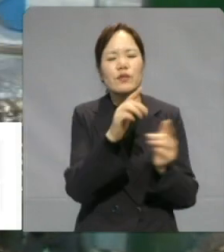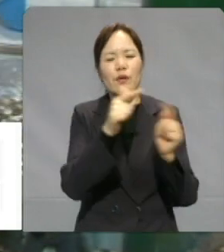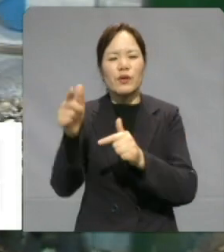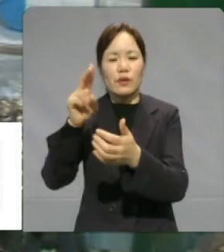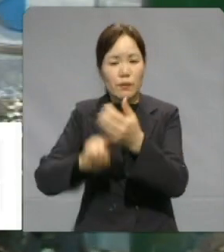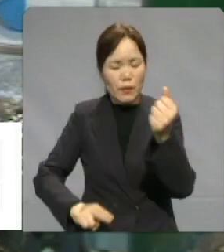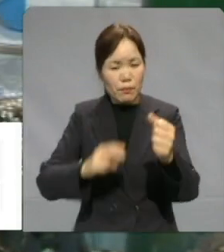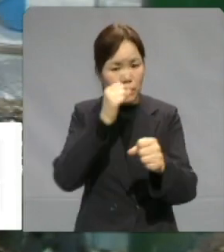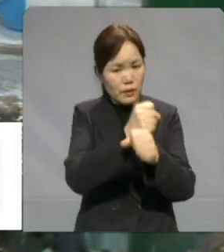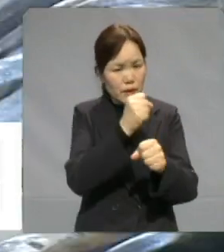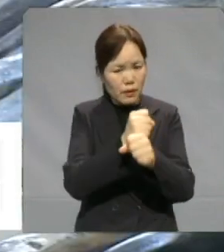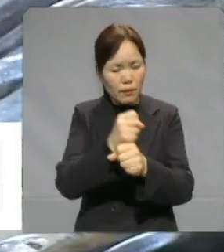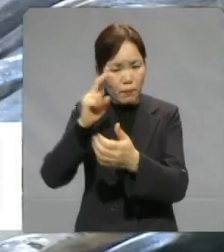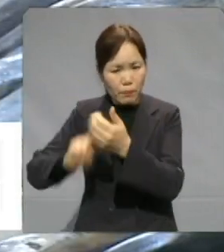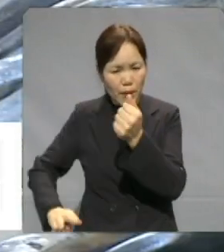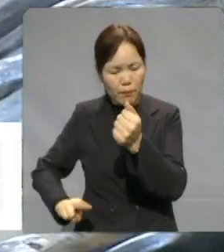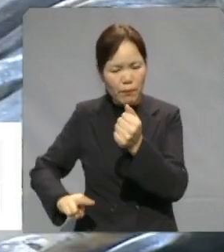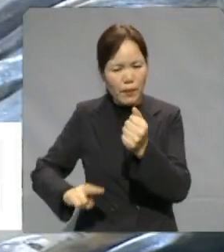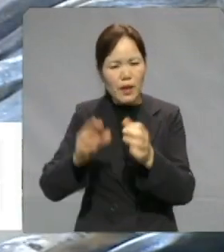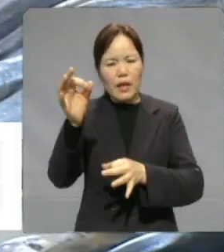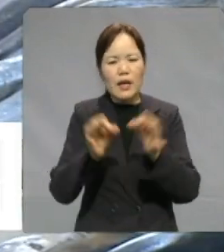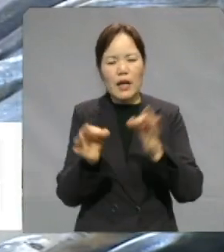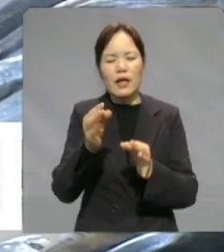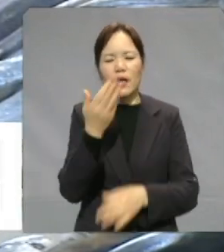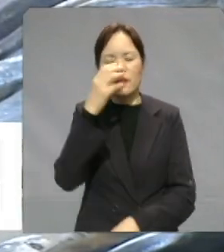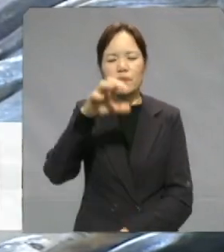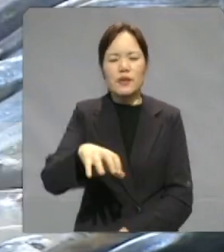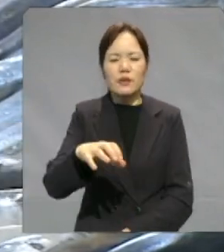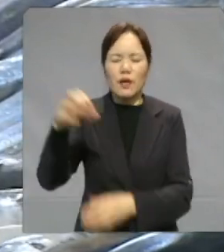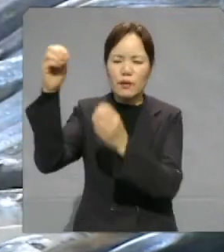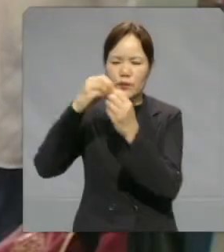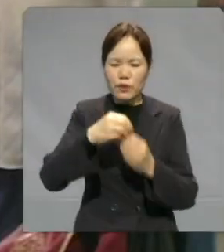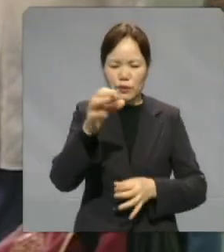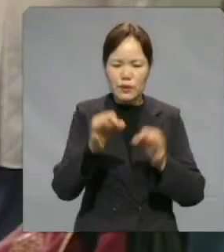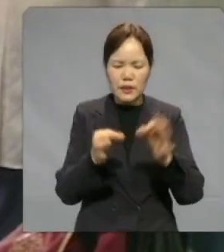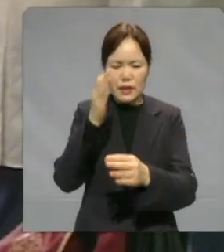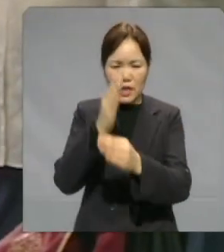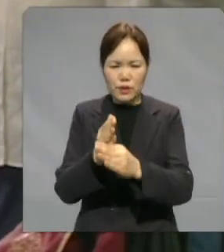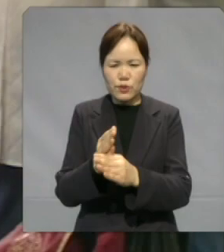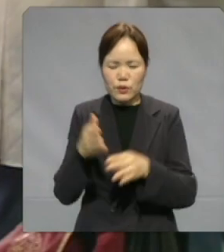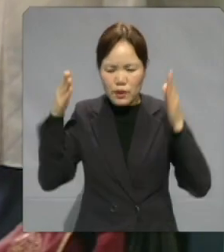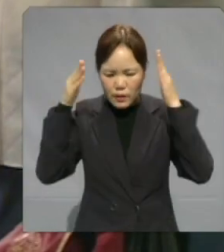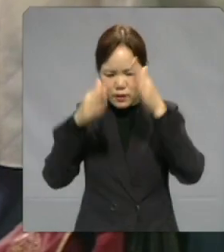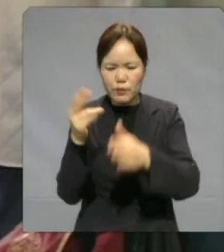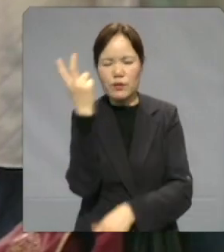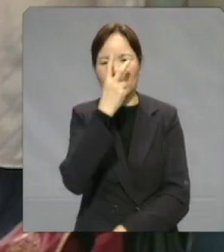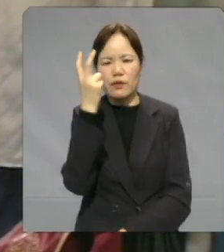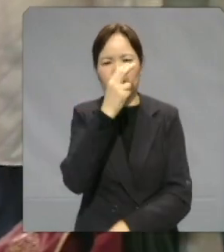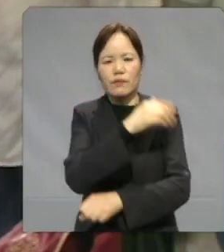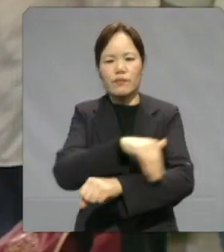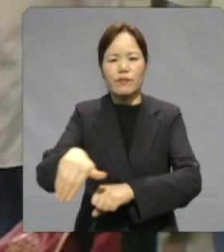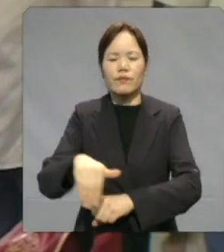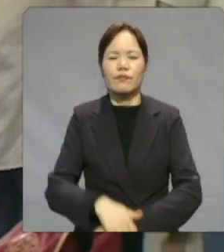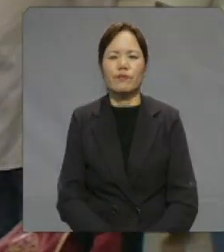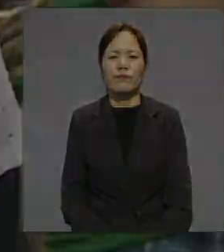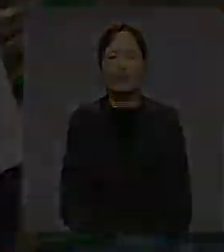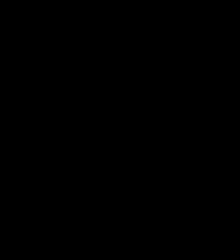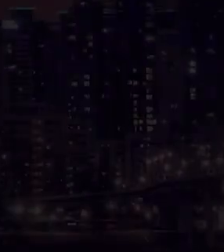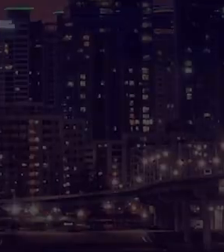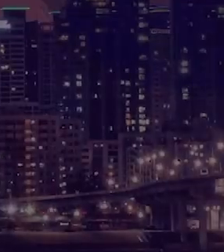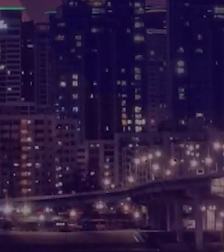취급하는 제조, 유통, 판매업체, 음식점, 전통시장을 중심으로 집중 점검할 계획입니다.